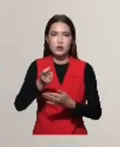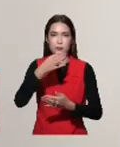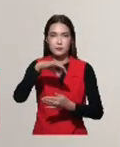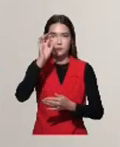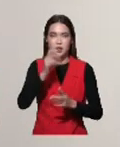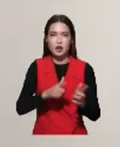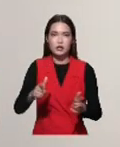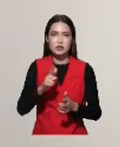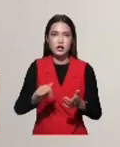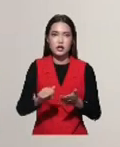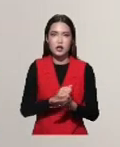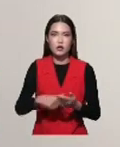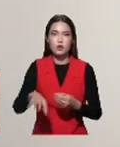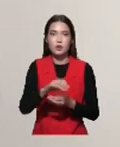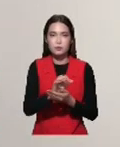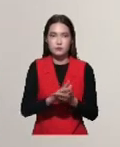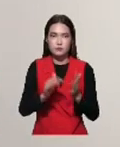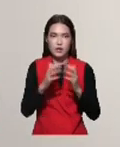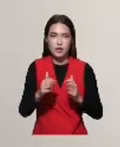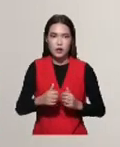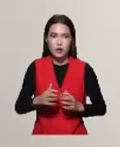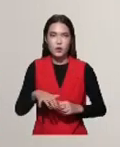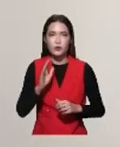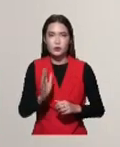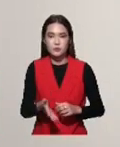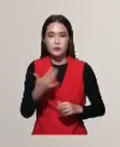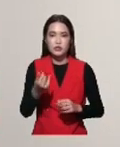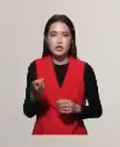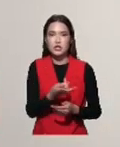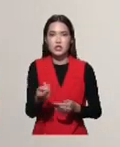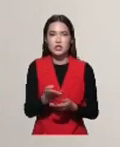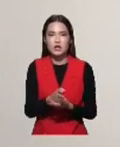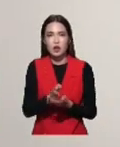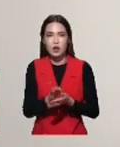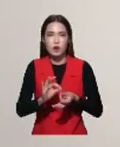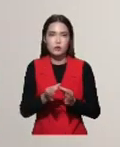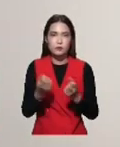Сотқа дейінгі тергеу жалғасуда. Тергеу мүддесіне сәйкес өзге де ақпарат жарияланған жатпайды.